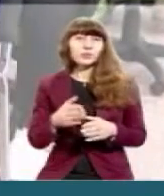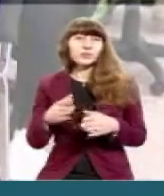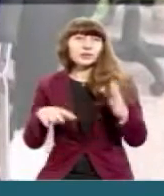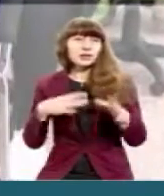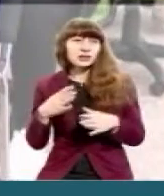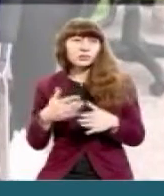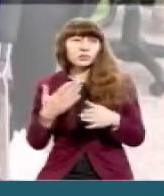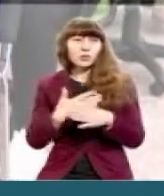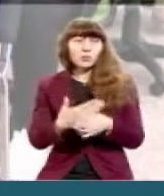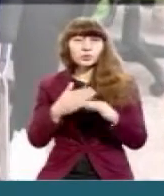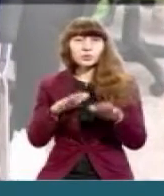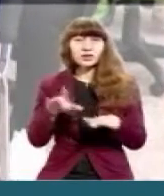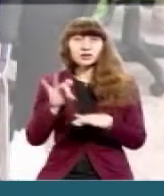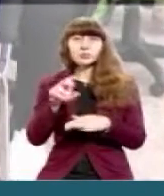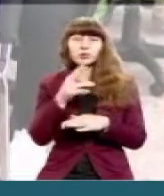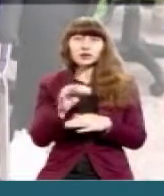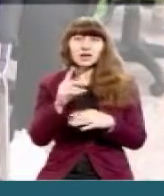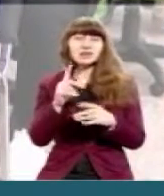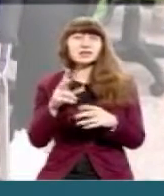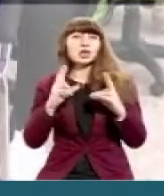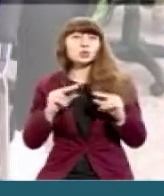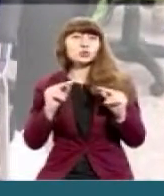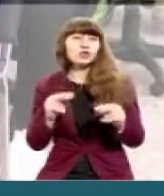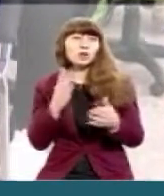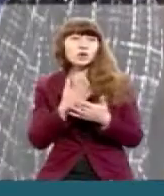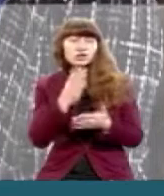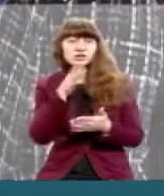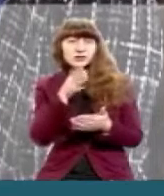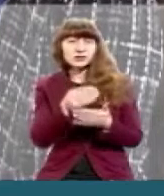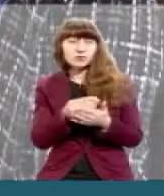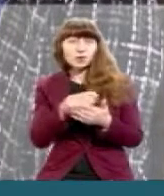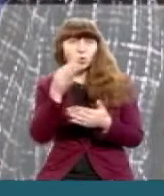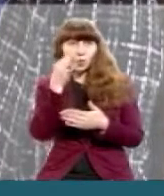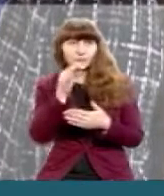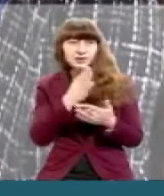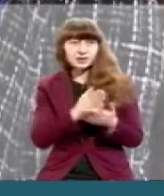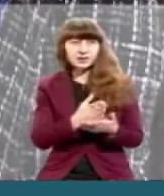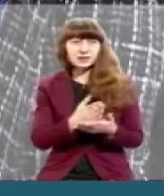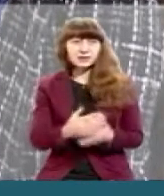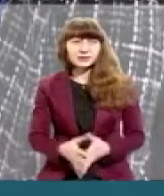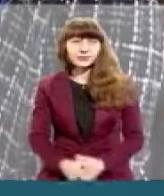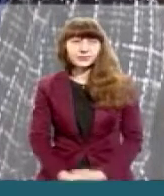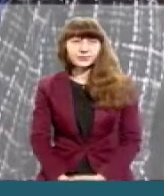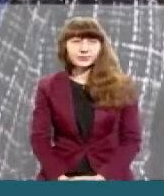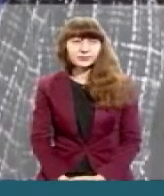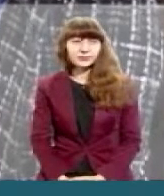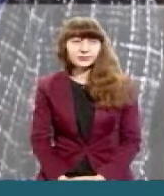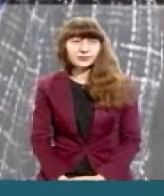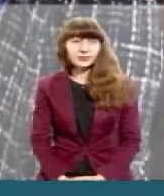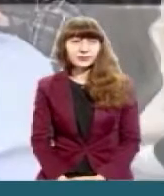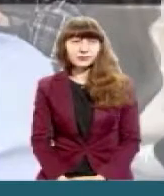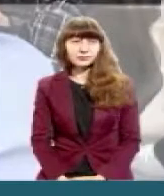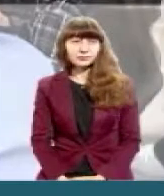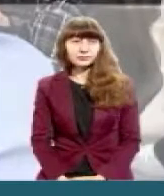как местные, так и республиканские спикеры. Каждый из них имеет большой практический опыт, которым они рады поделиться с